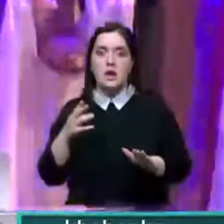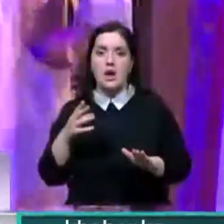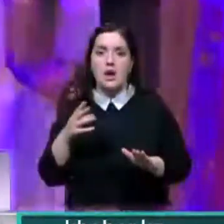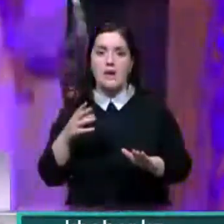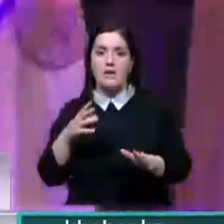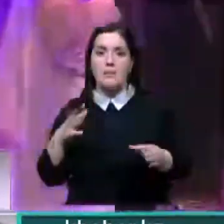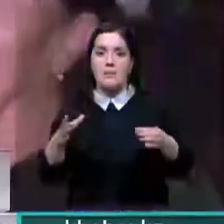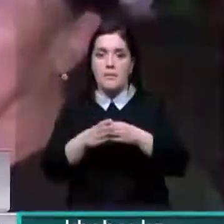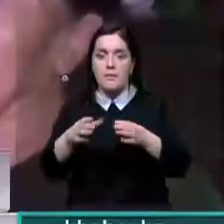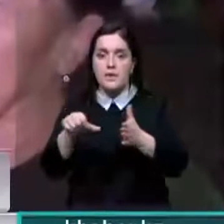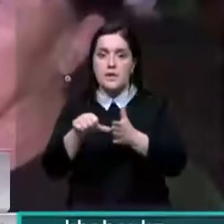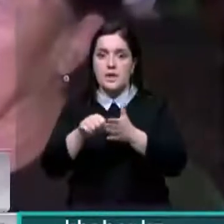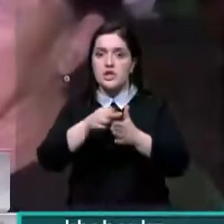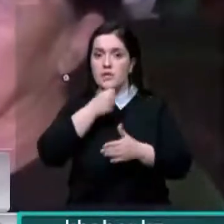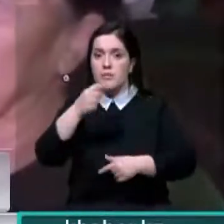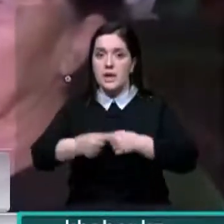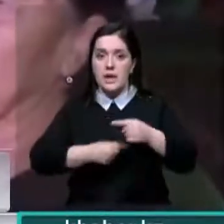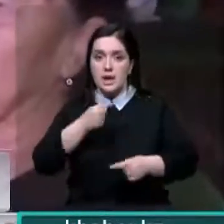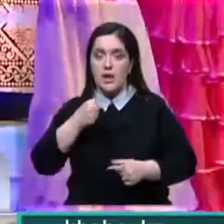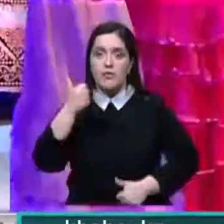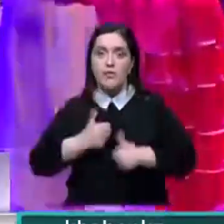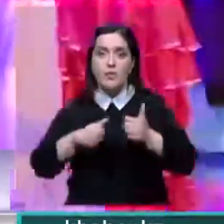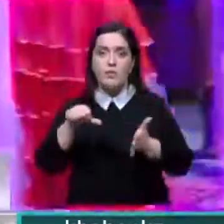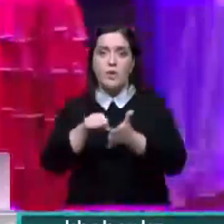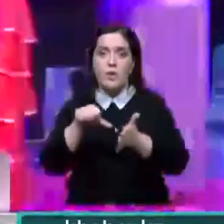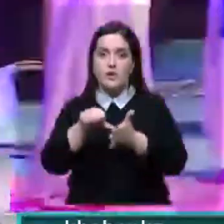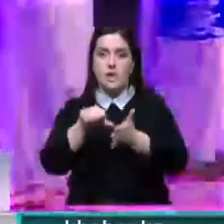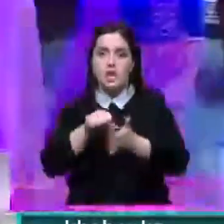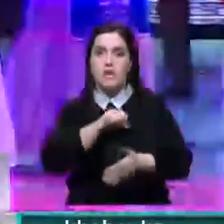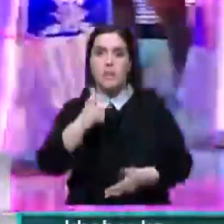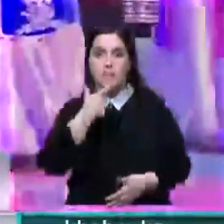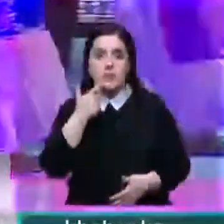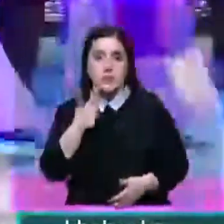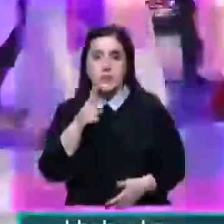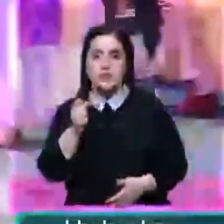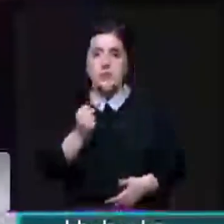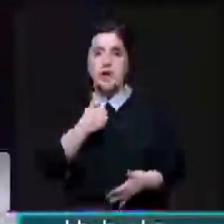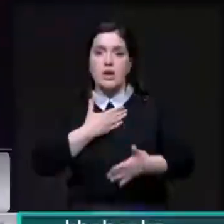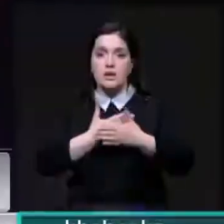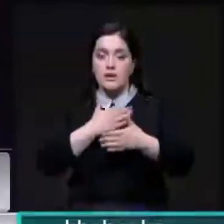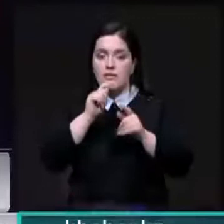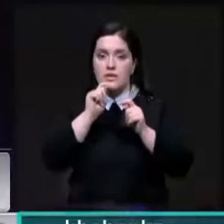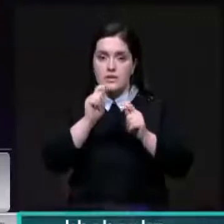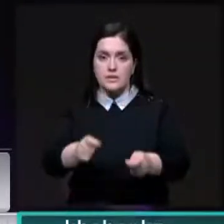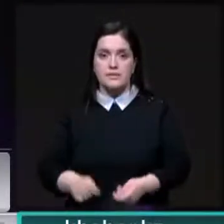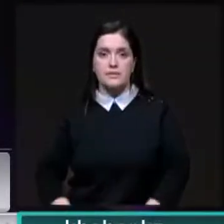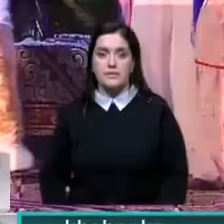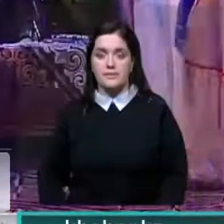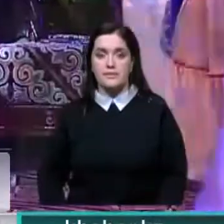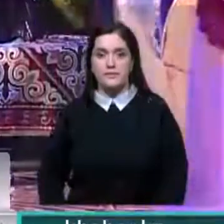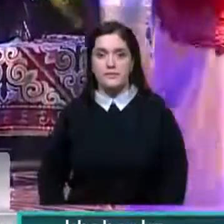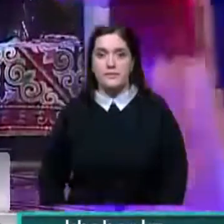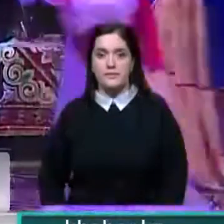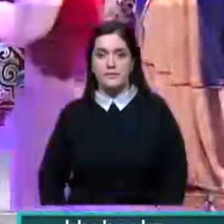Ну а оценивают команды представители старшего поколения. В конкурсах принимают участие и сами зрители. За активность им вручают